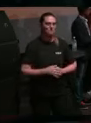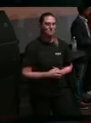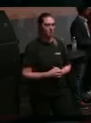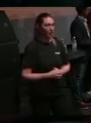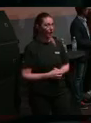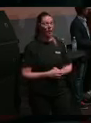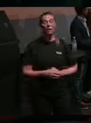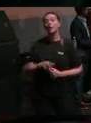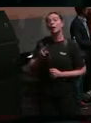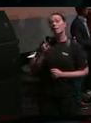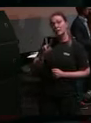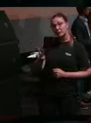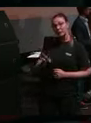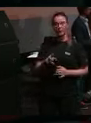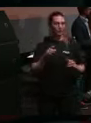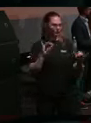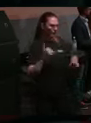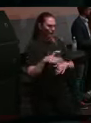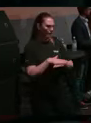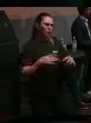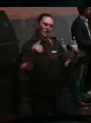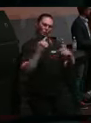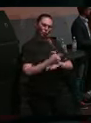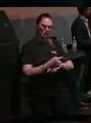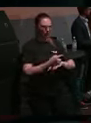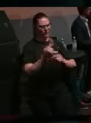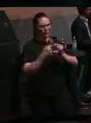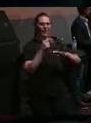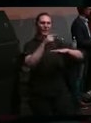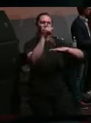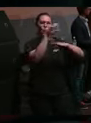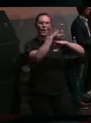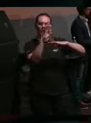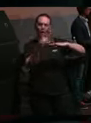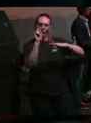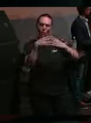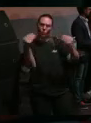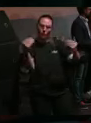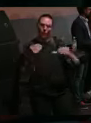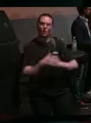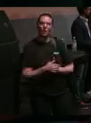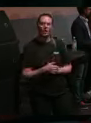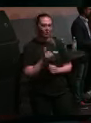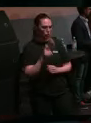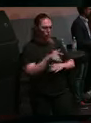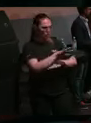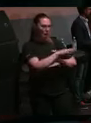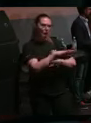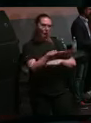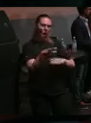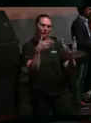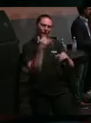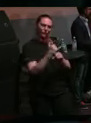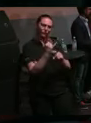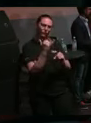Ja, altså det jo litt sånn ironisk det her at vi snakker om solnedgangen som kan forsvinne, for jeg tror det som gjør havvind så forlokkende for en del